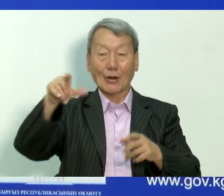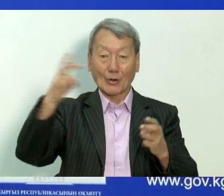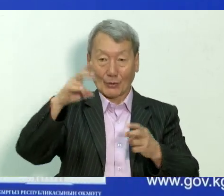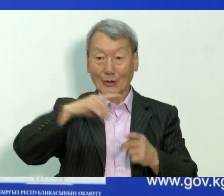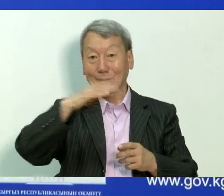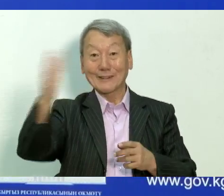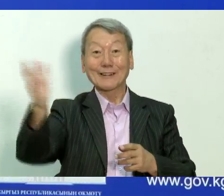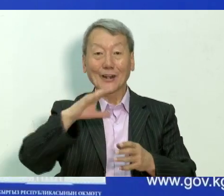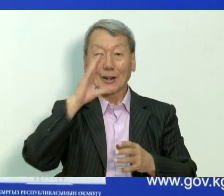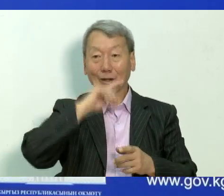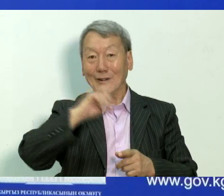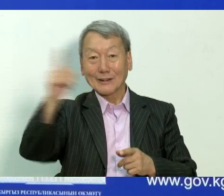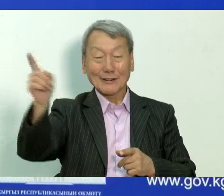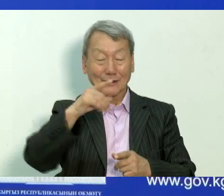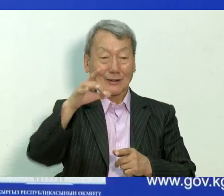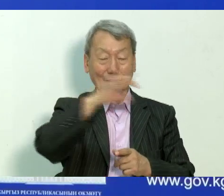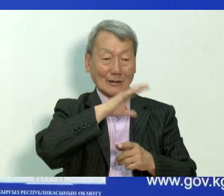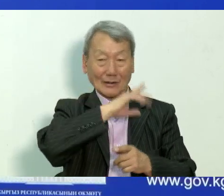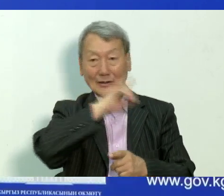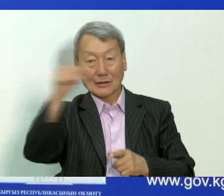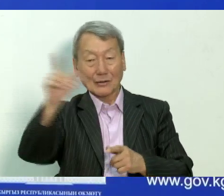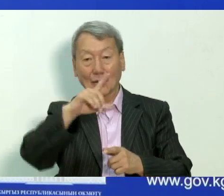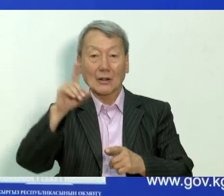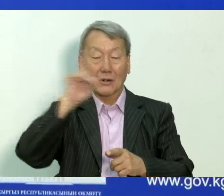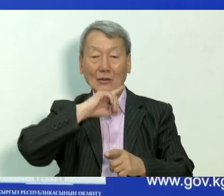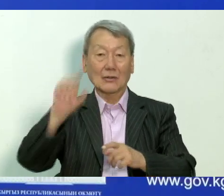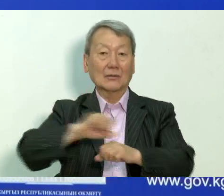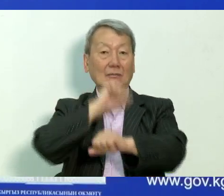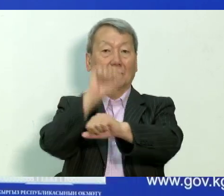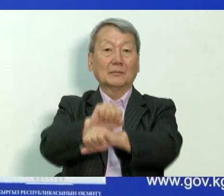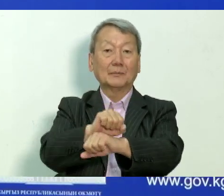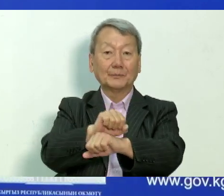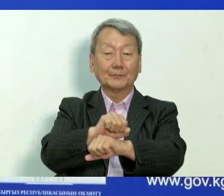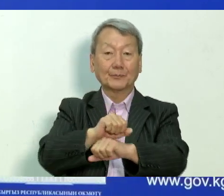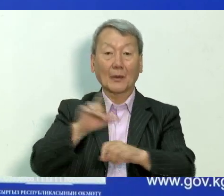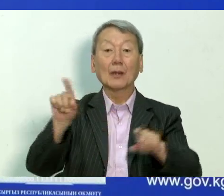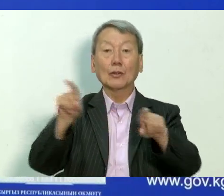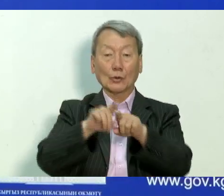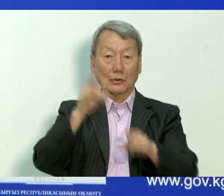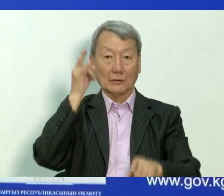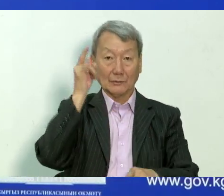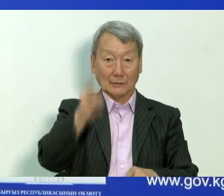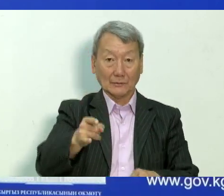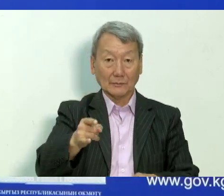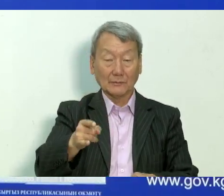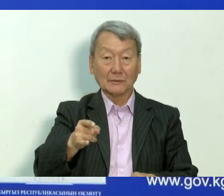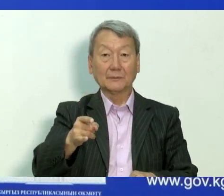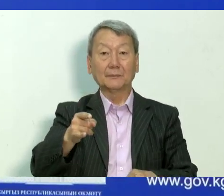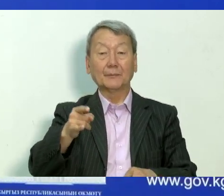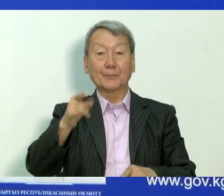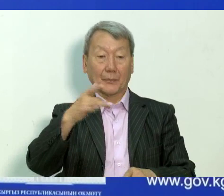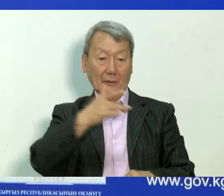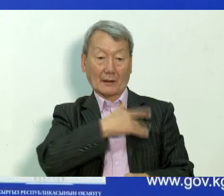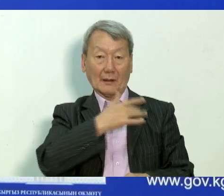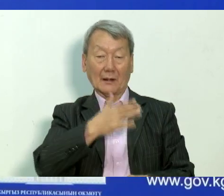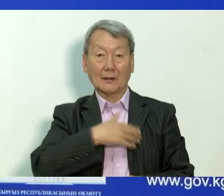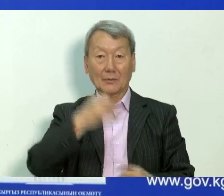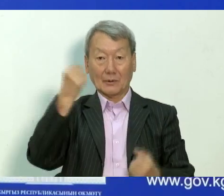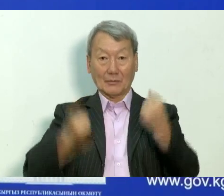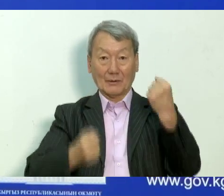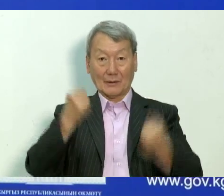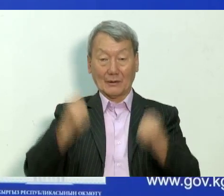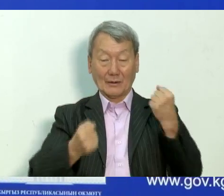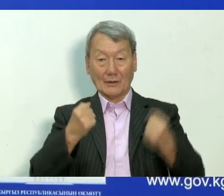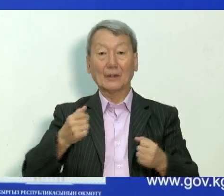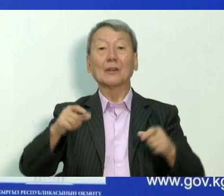токтотсок дегенбиз. Региондордун арасында таксилер, анан жеке менчик